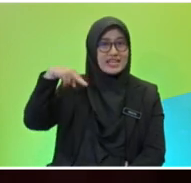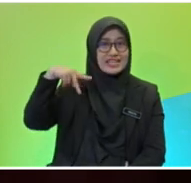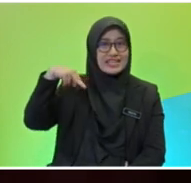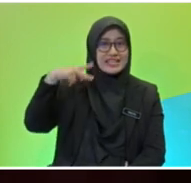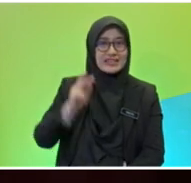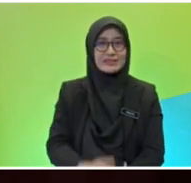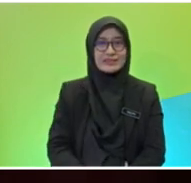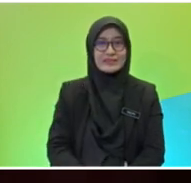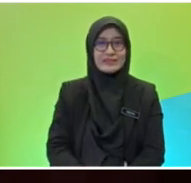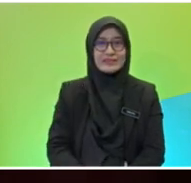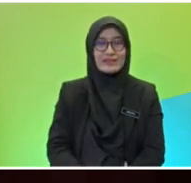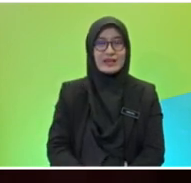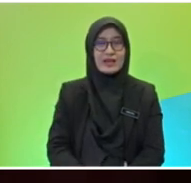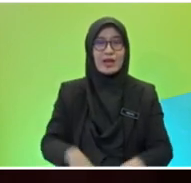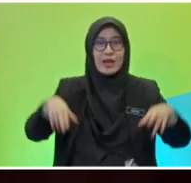terus. Kuda.